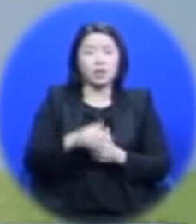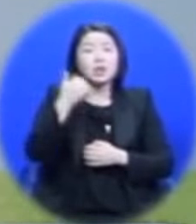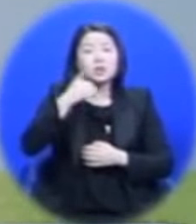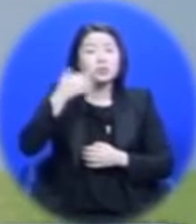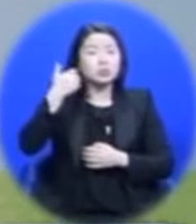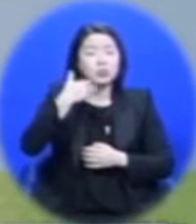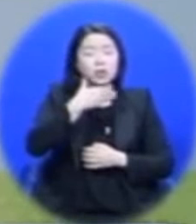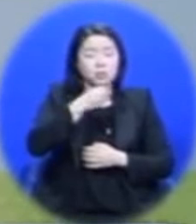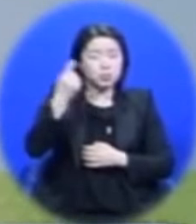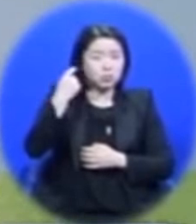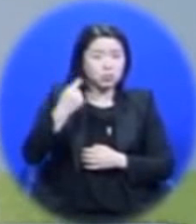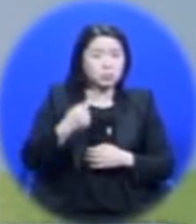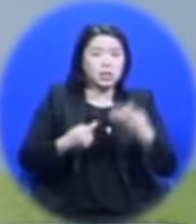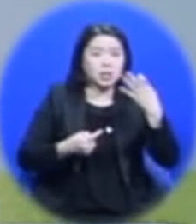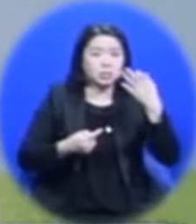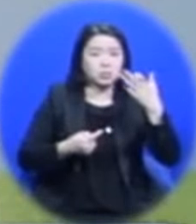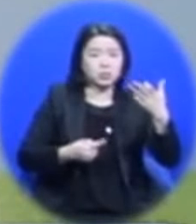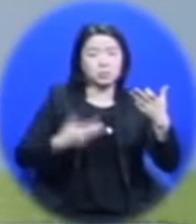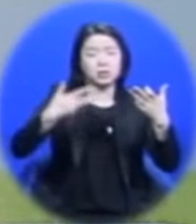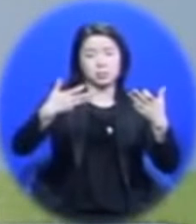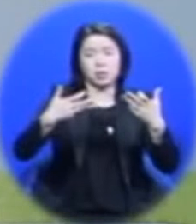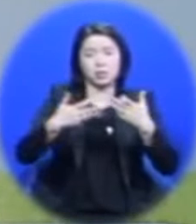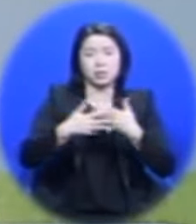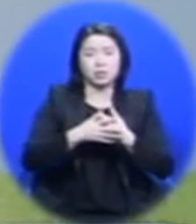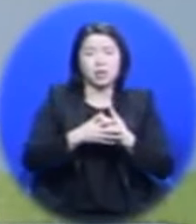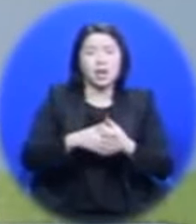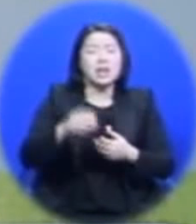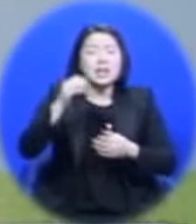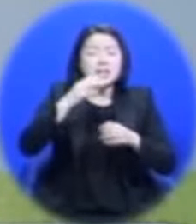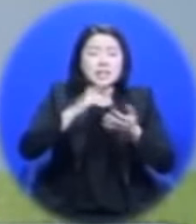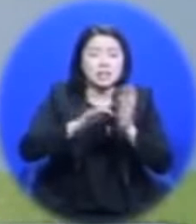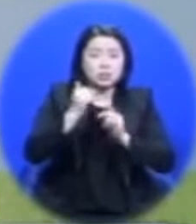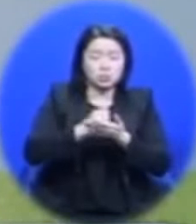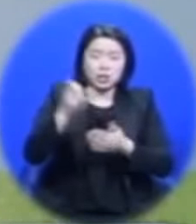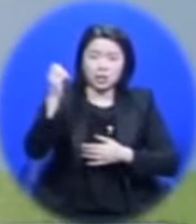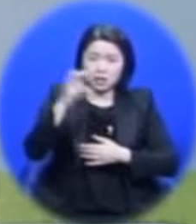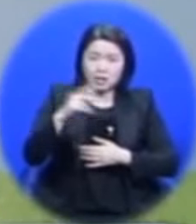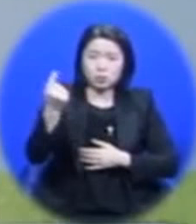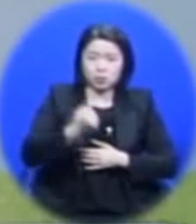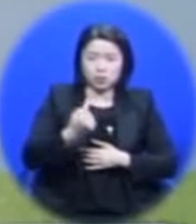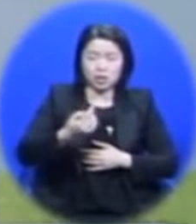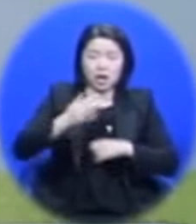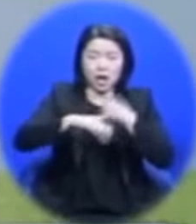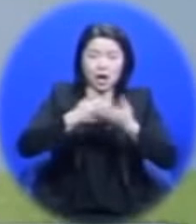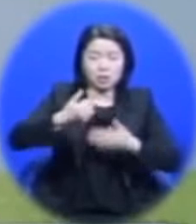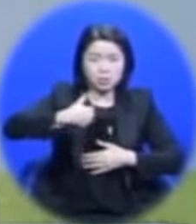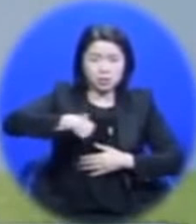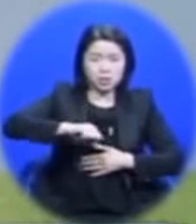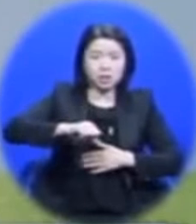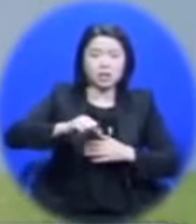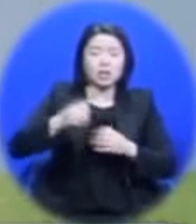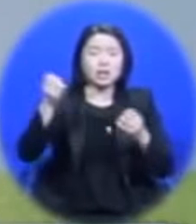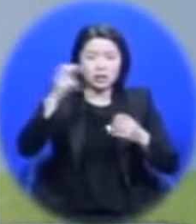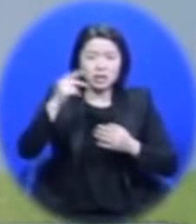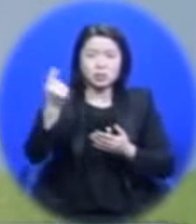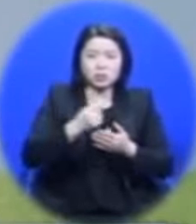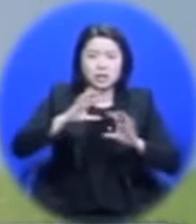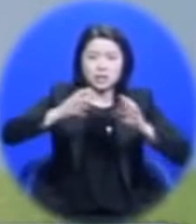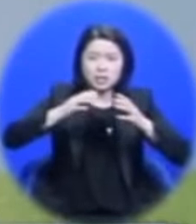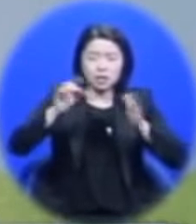누가복음 18장 8절에 예수님께서 다시 오실 때 인자가 올 때 세상에서 믿음을